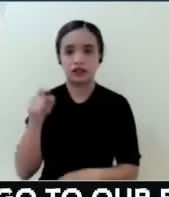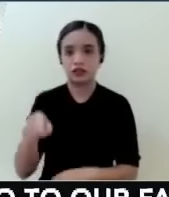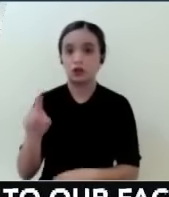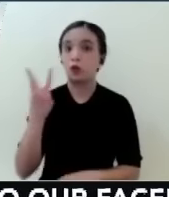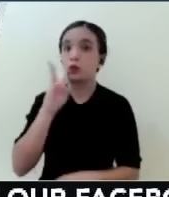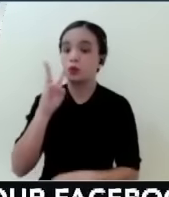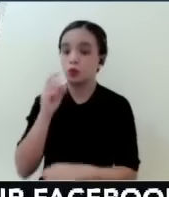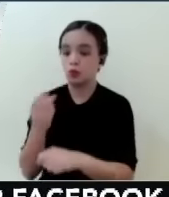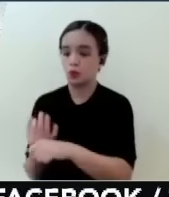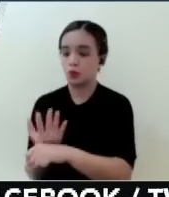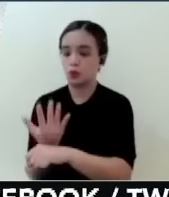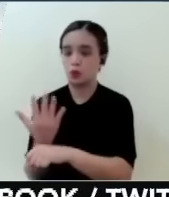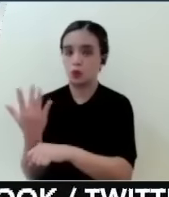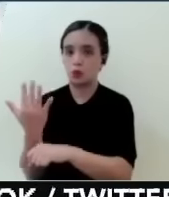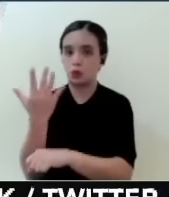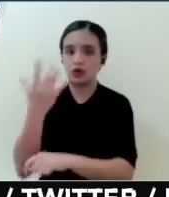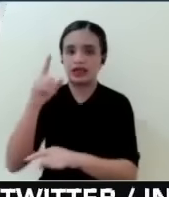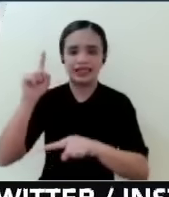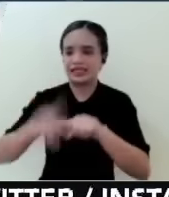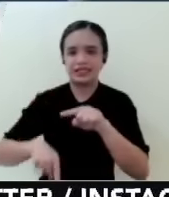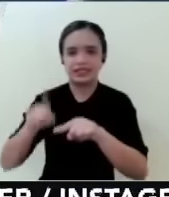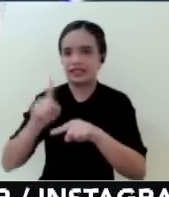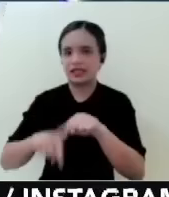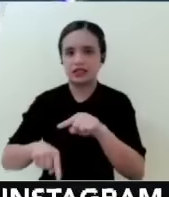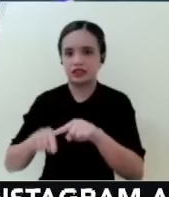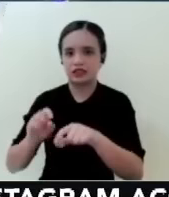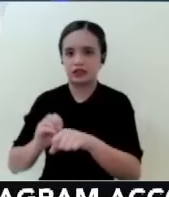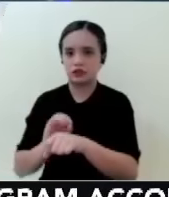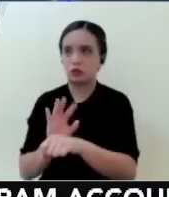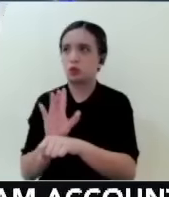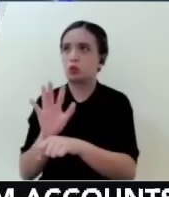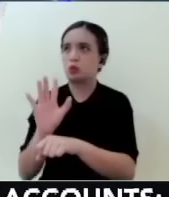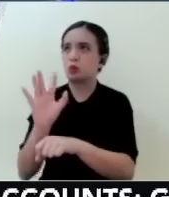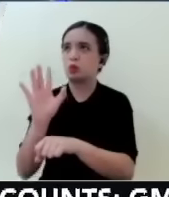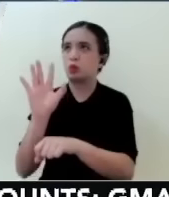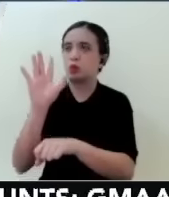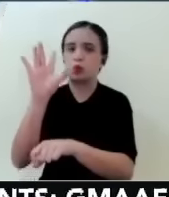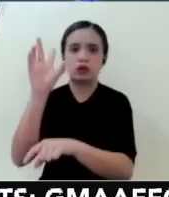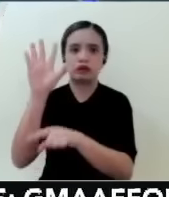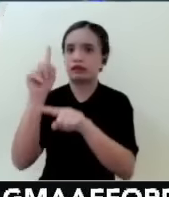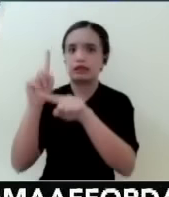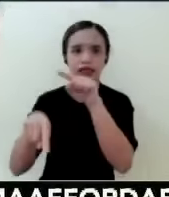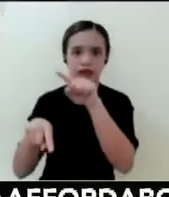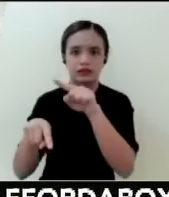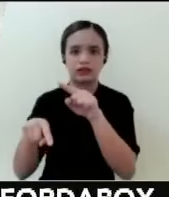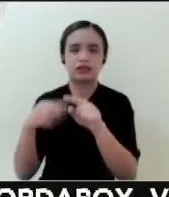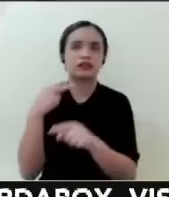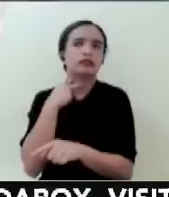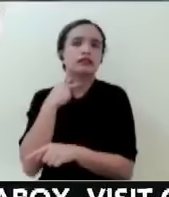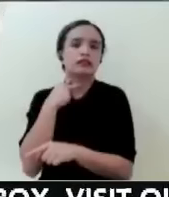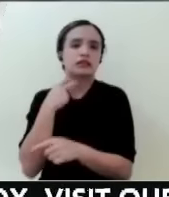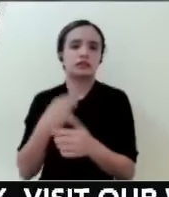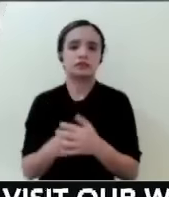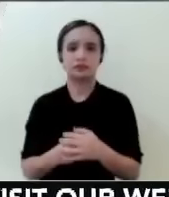na makaangat hanggang sa itaas. Nag-stop na siya almost malapit sa lupa.